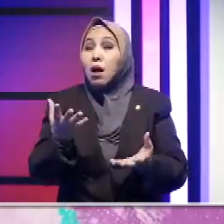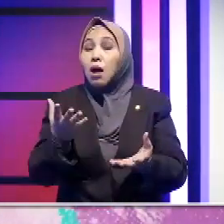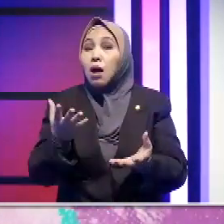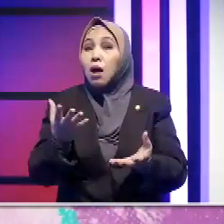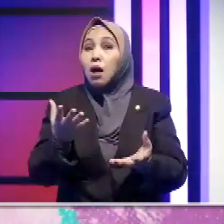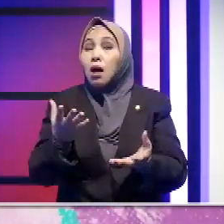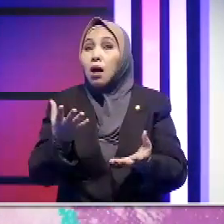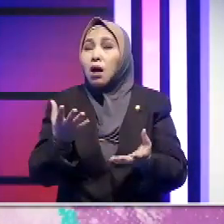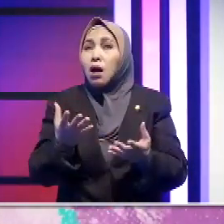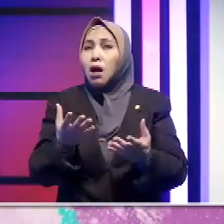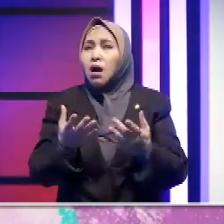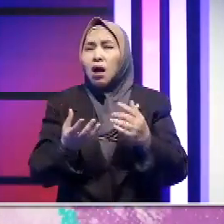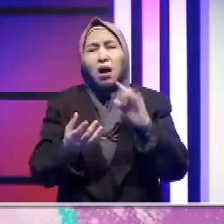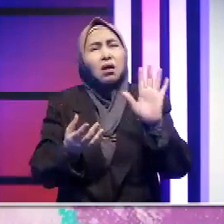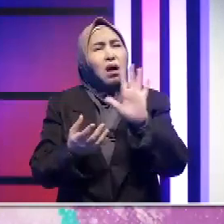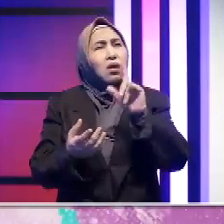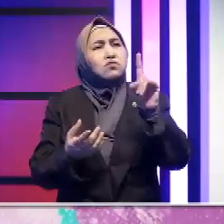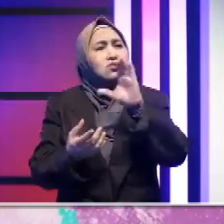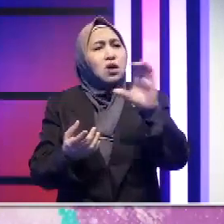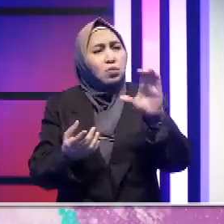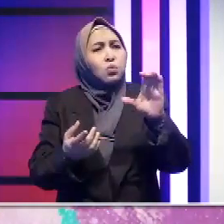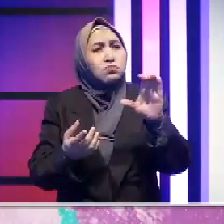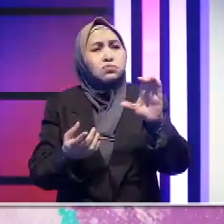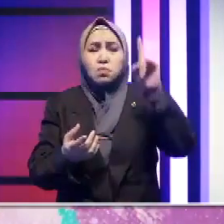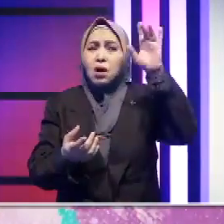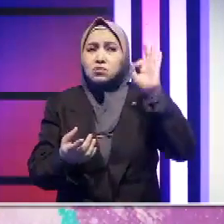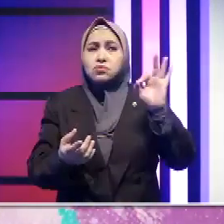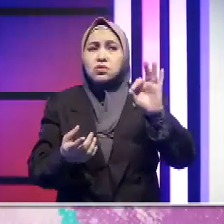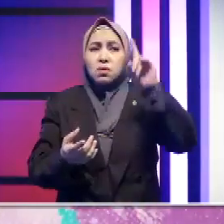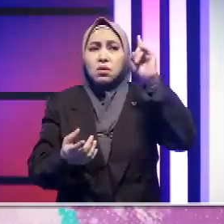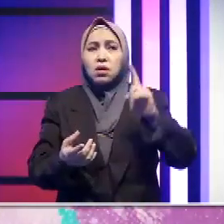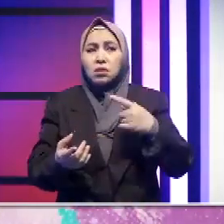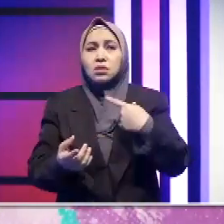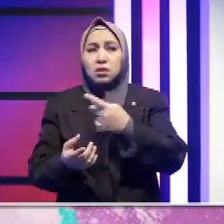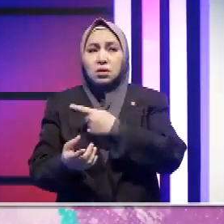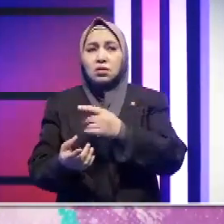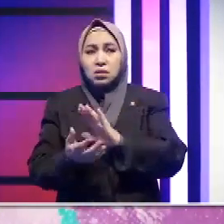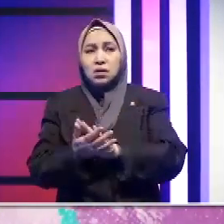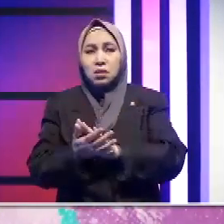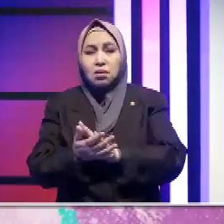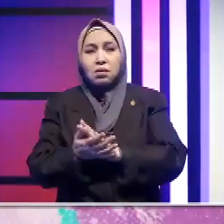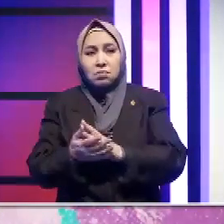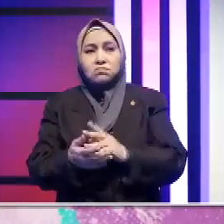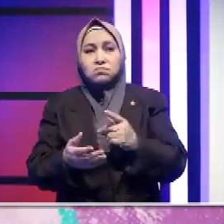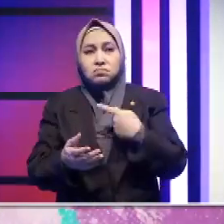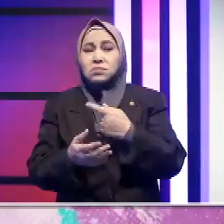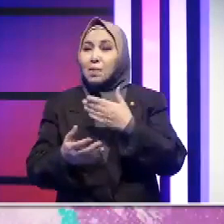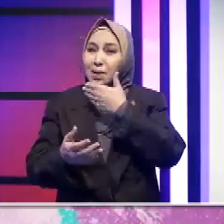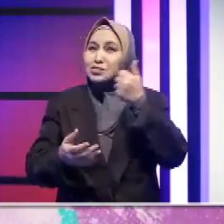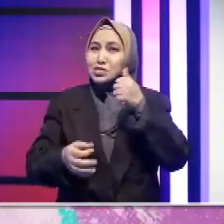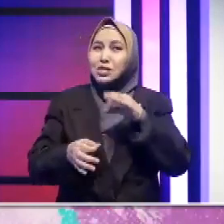Hai sempit Stratos mohon Subhanallah Adams jikalau kita beku menghibur itu Ahmad sono